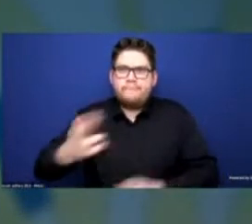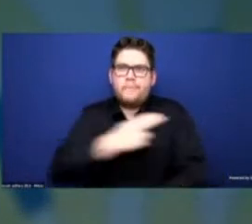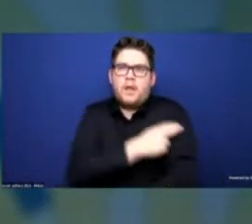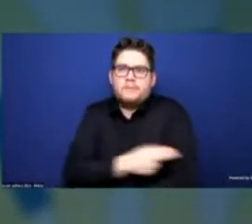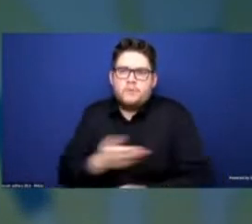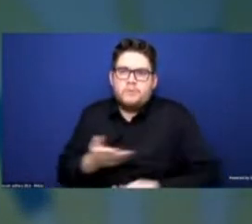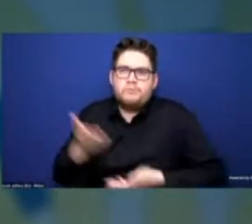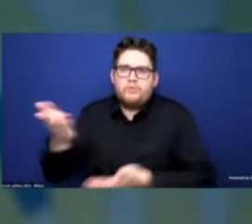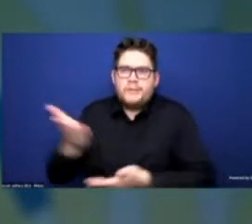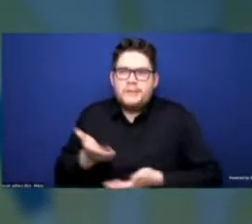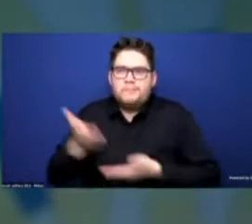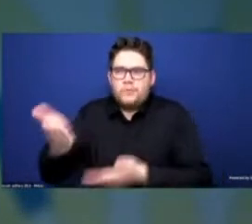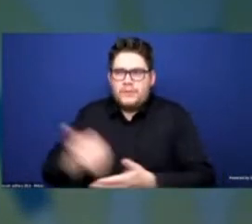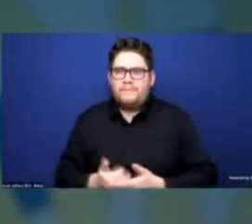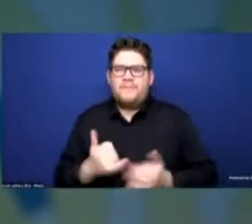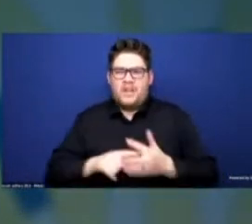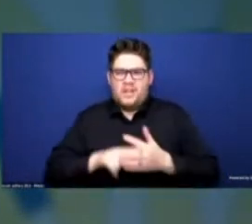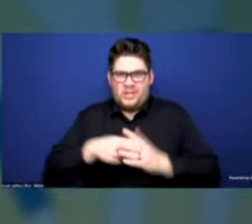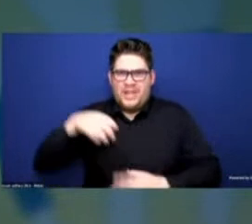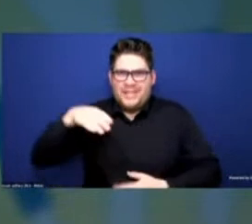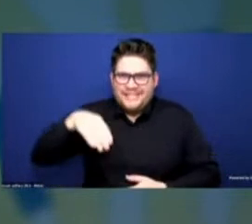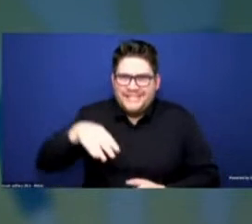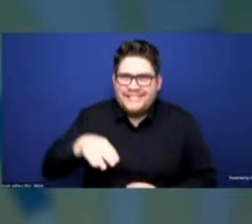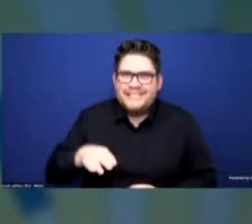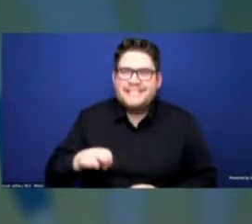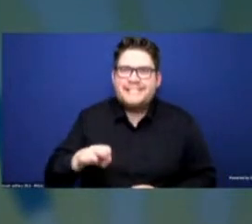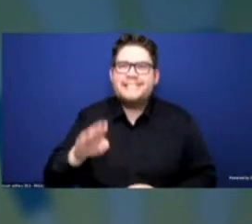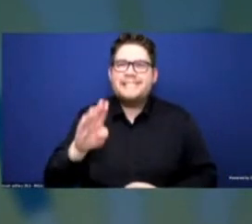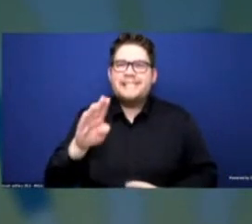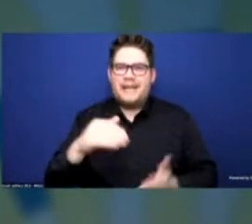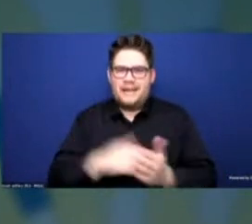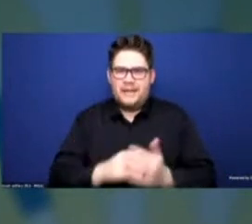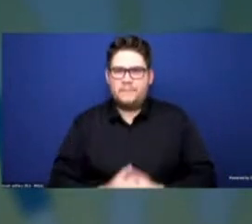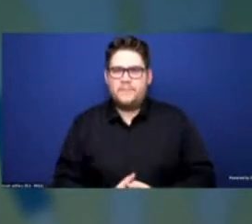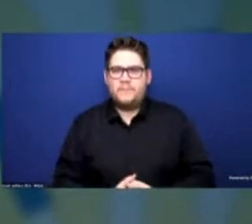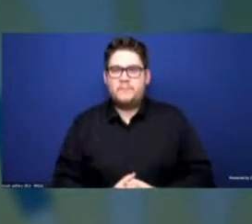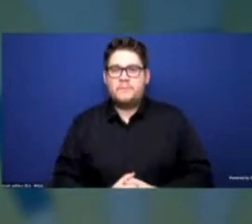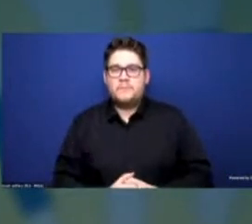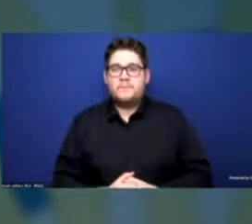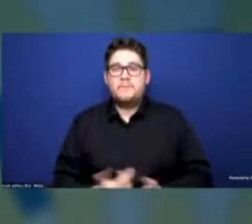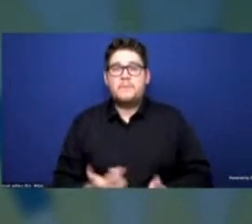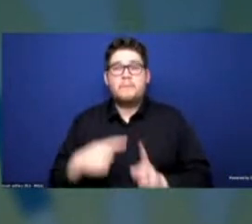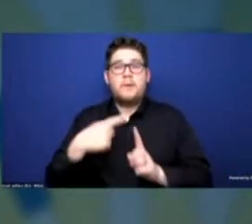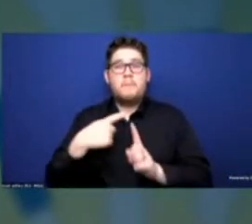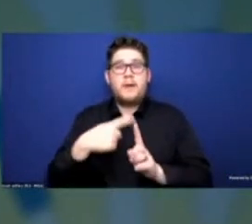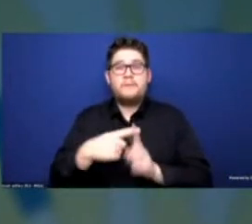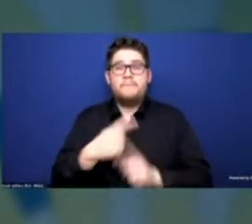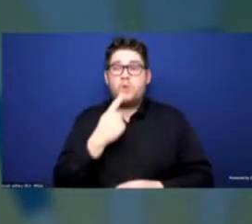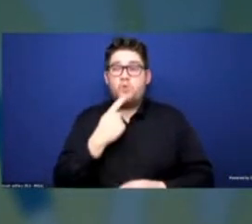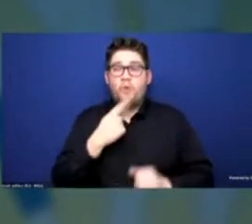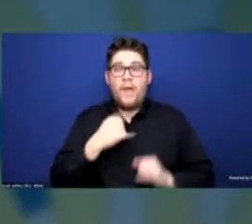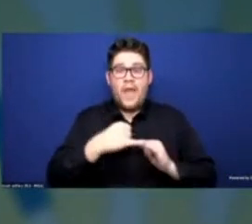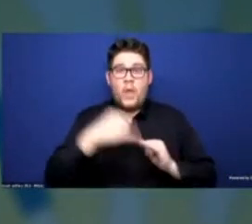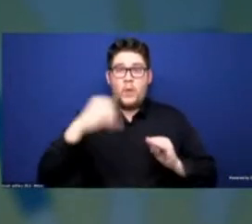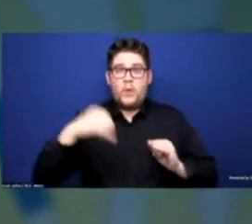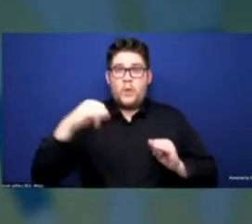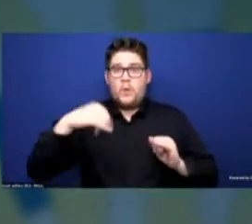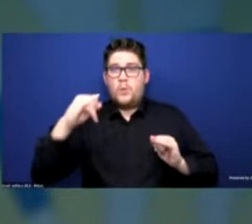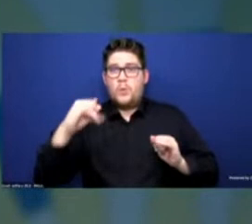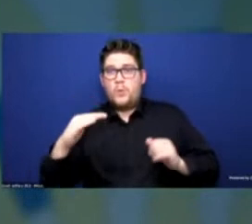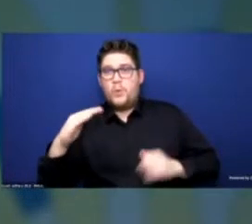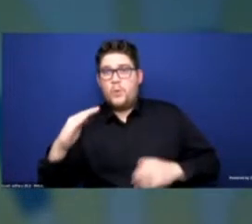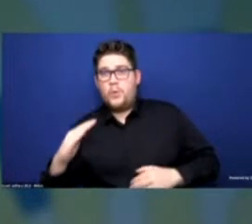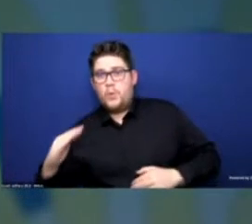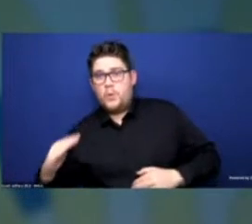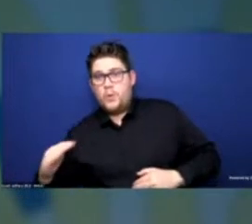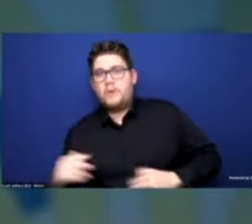字 of death, 跟上来。 and 但 that 是 is 呢，他说 important 幸运 as 的 well, 是这个 and is 死亡 testament 的 to how 数字 well the 啪一下子 vaccine 就 is 下来 working 了 at， 这个 protecting 很 people. 表明 And 了 we'll talk a